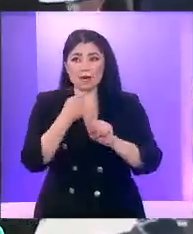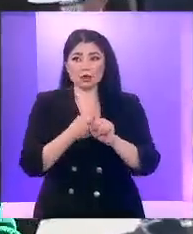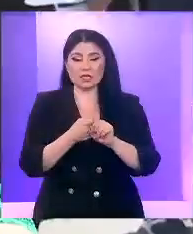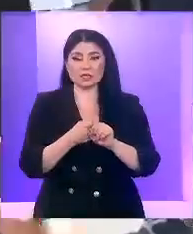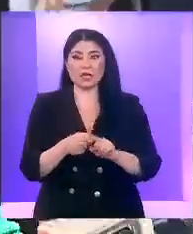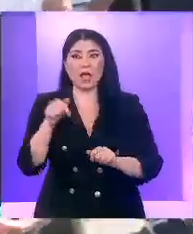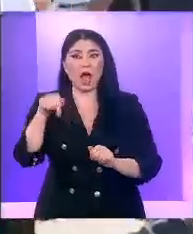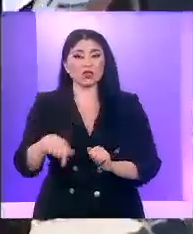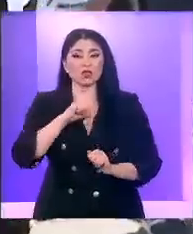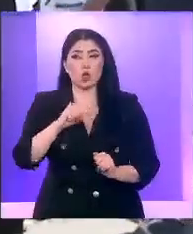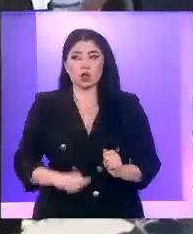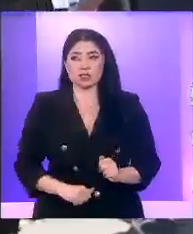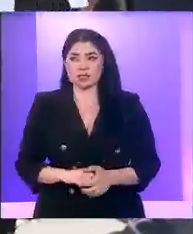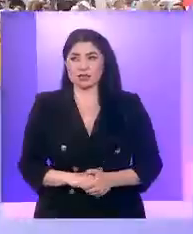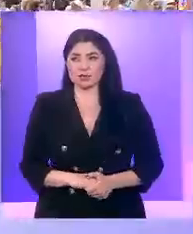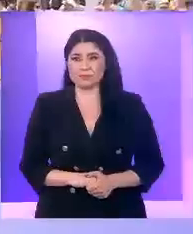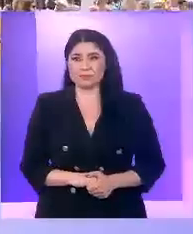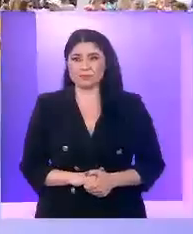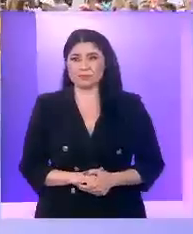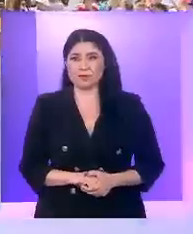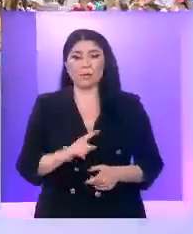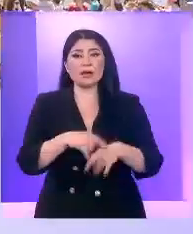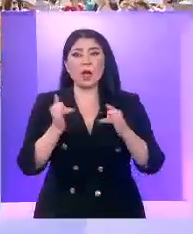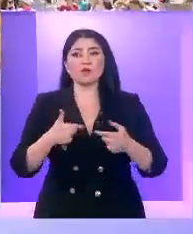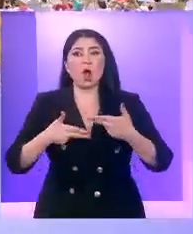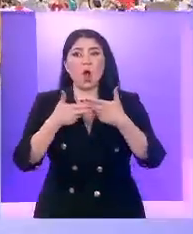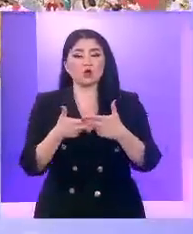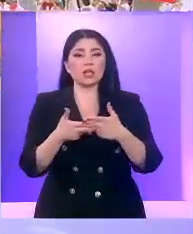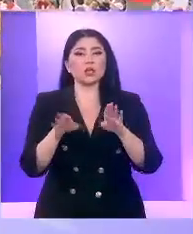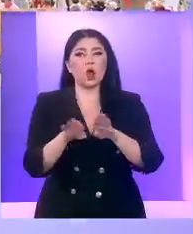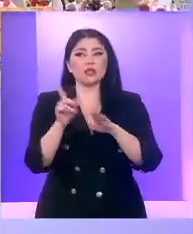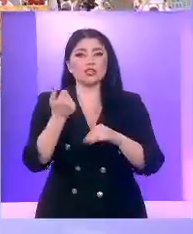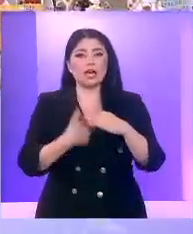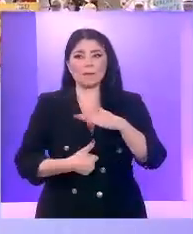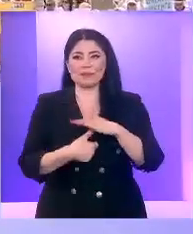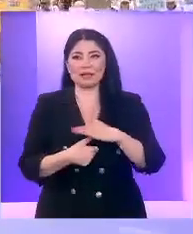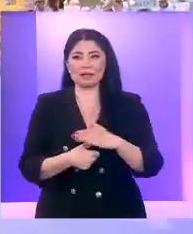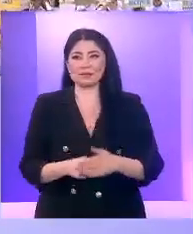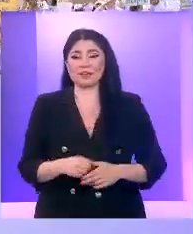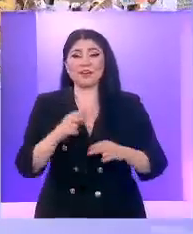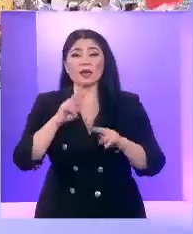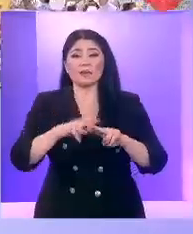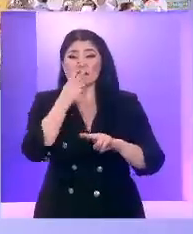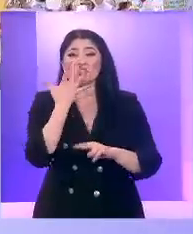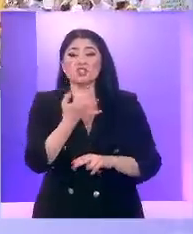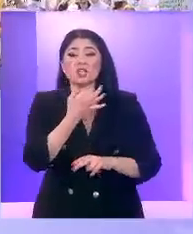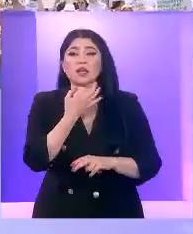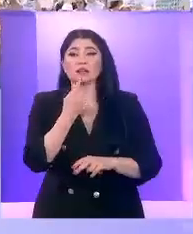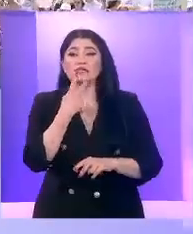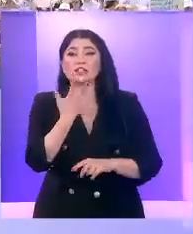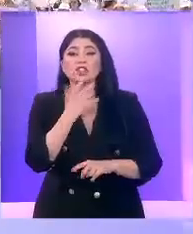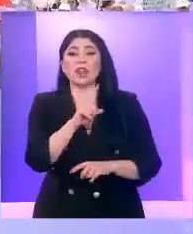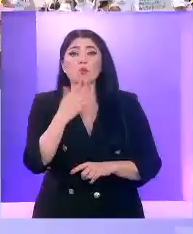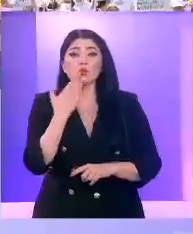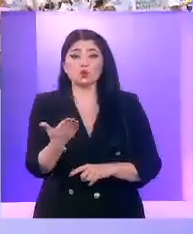de la Malul Mării. Până acum și-au ajutat colegii din capitală. Încercăm să vedem care sunt nemulțumirile profesorilor și oare